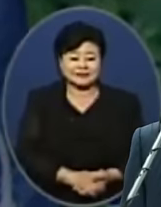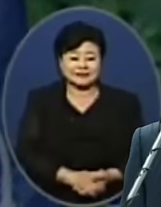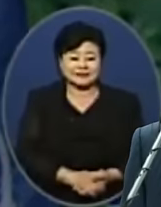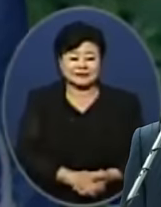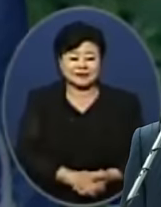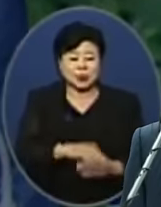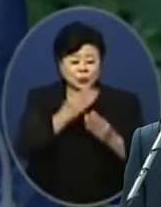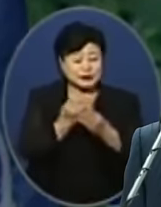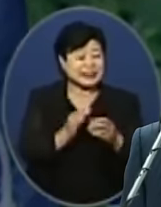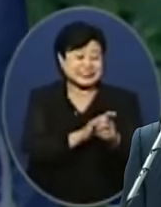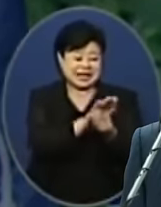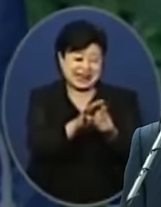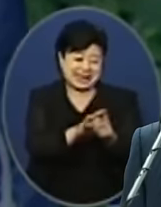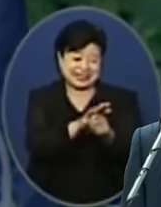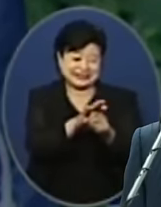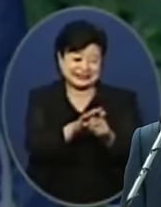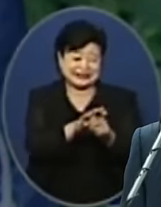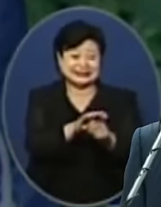그리고 온전한 사랑이